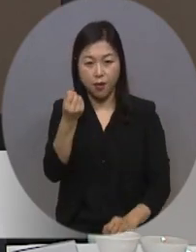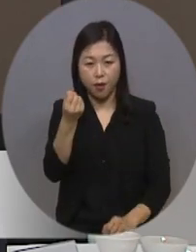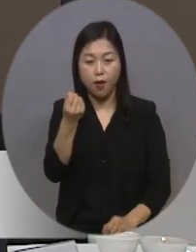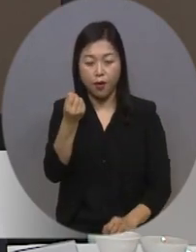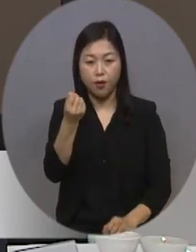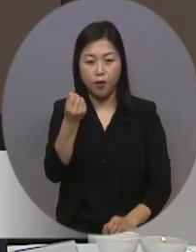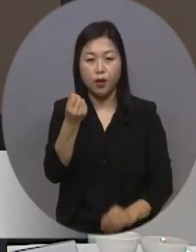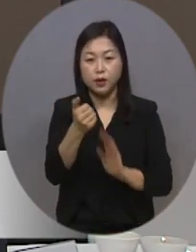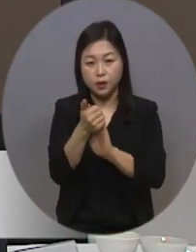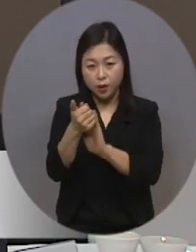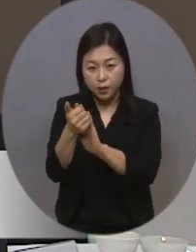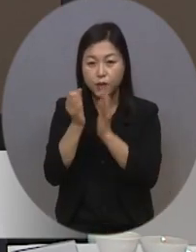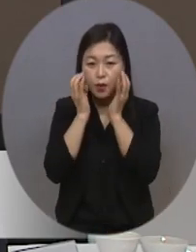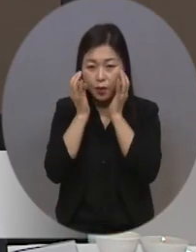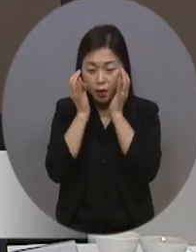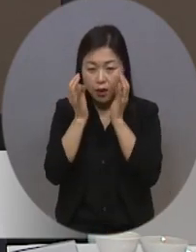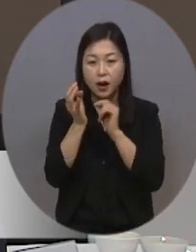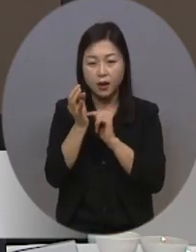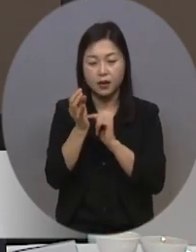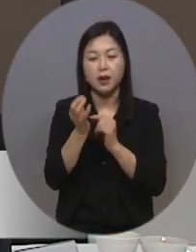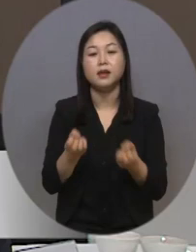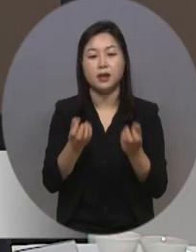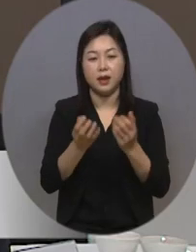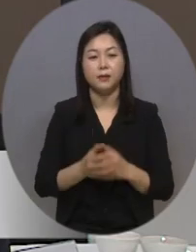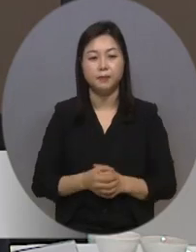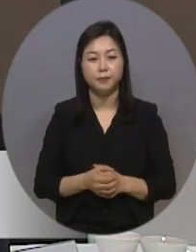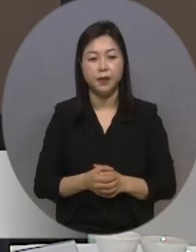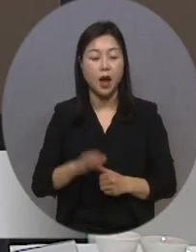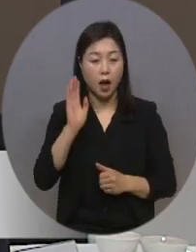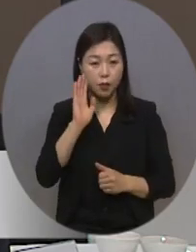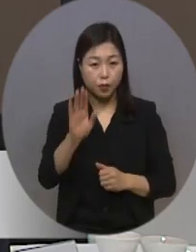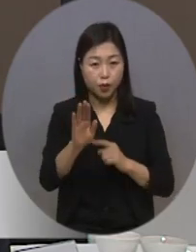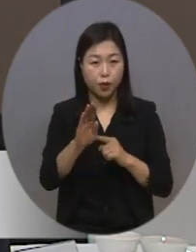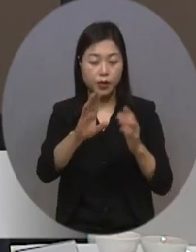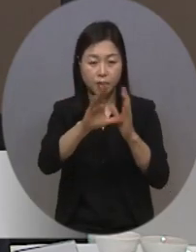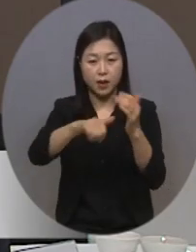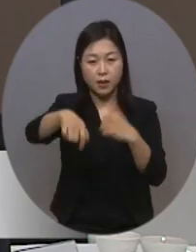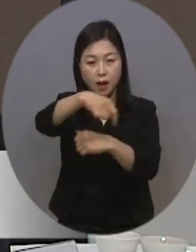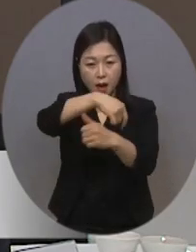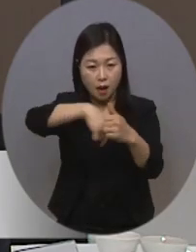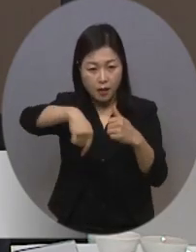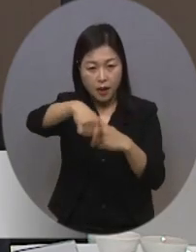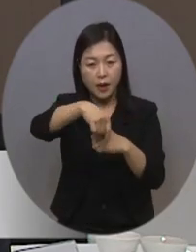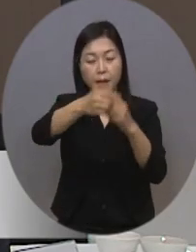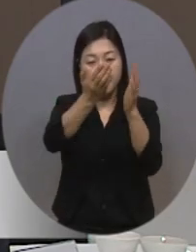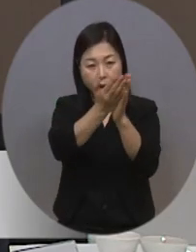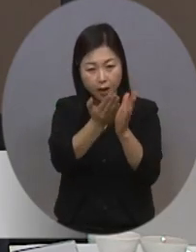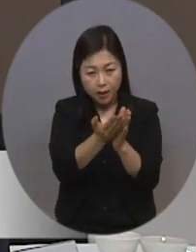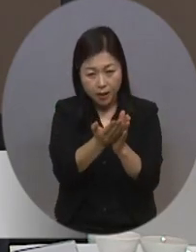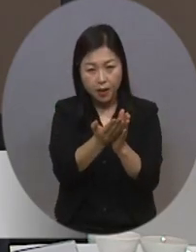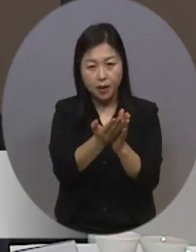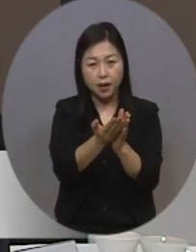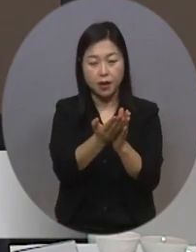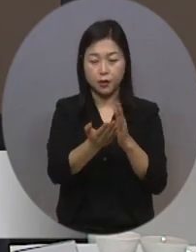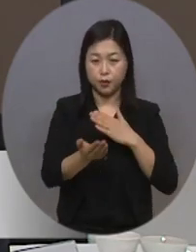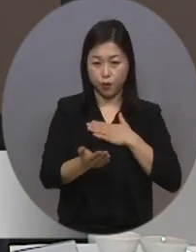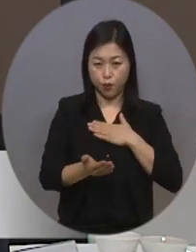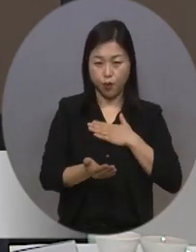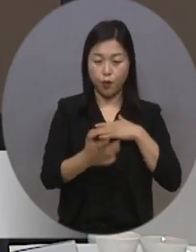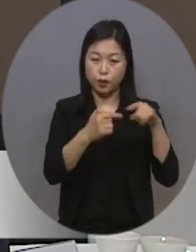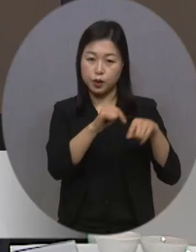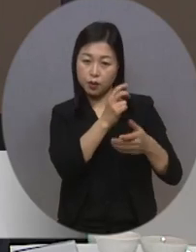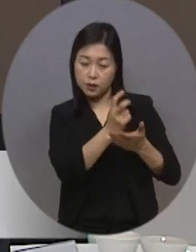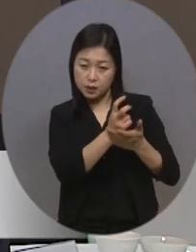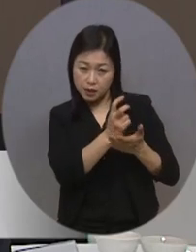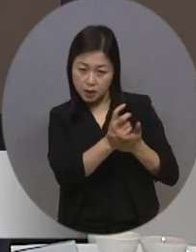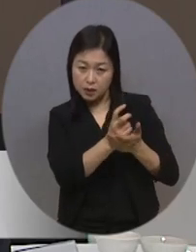갖도록 노력하고 있는 프로그램입니다. 앞으로는 그 시대의 환경에 맞게끔